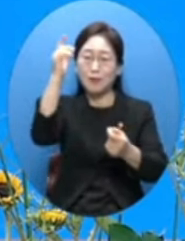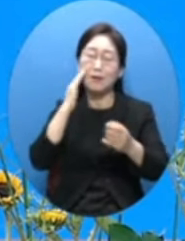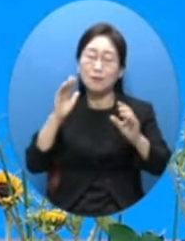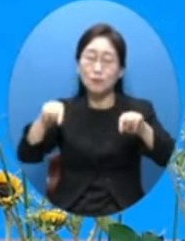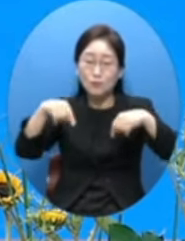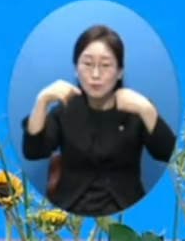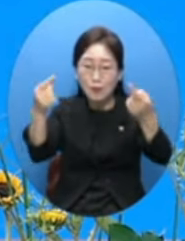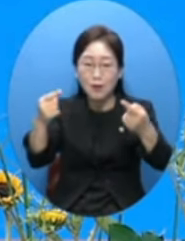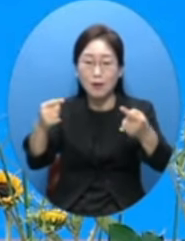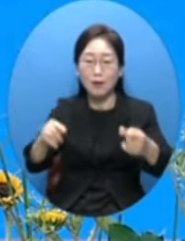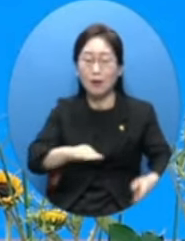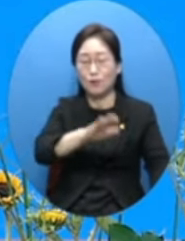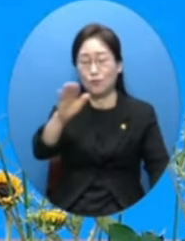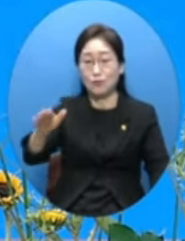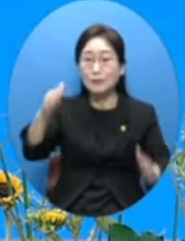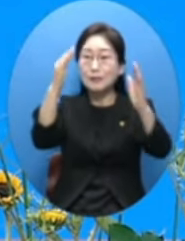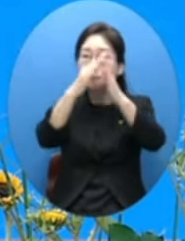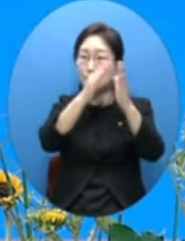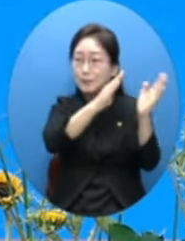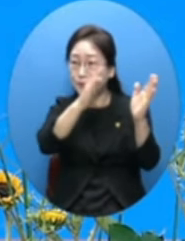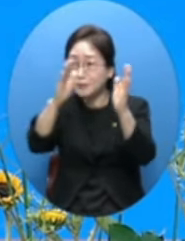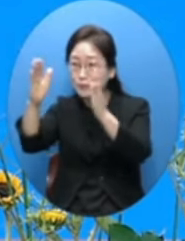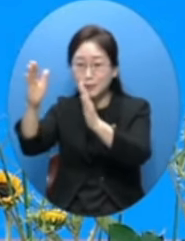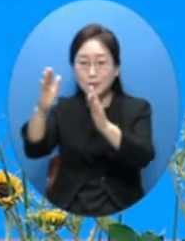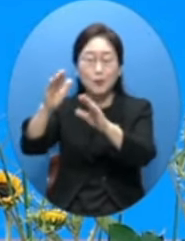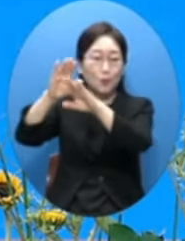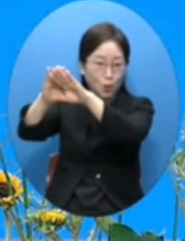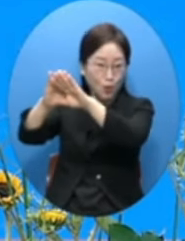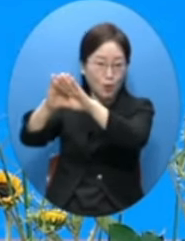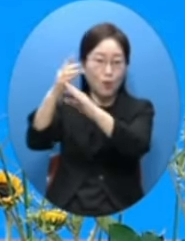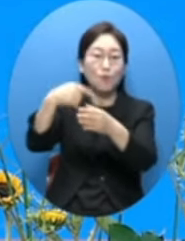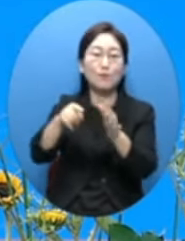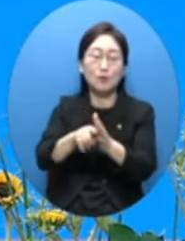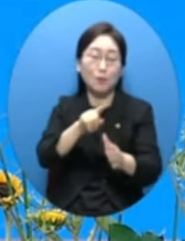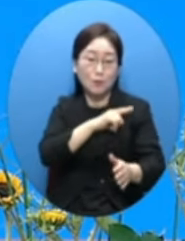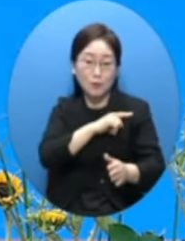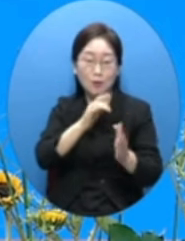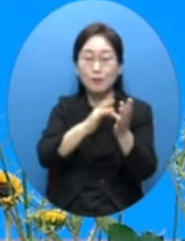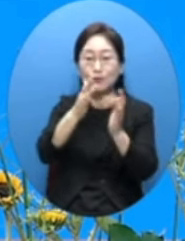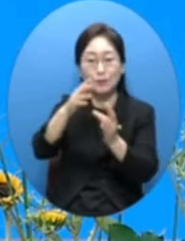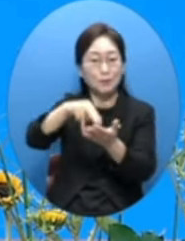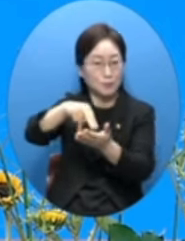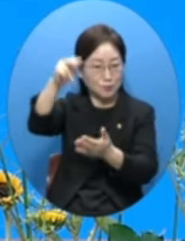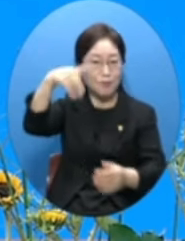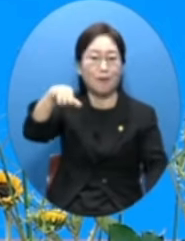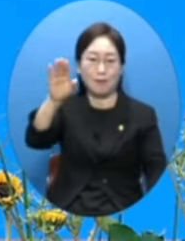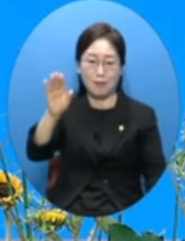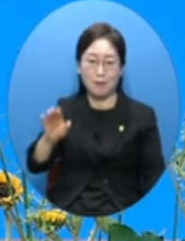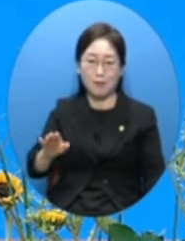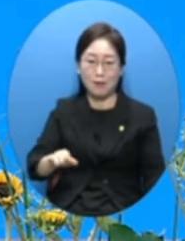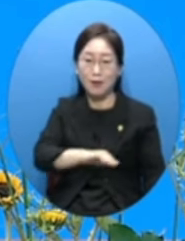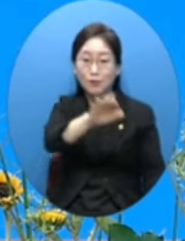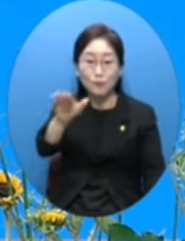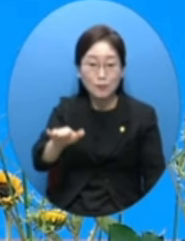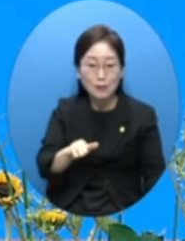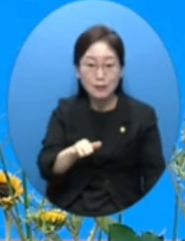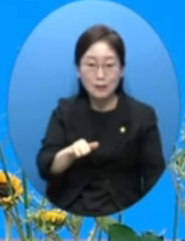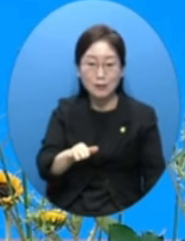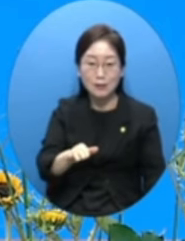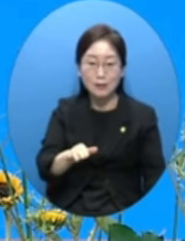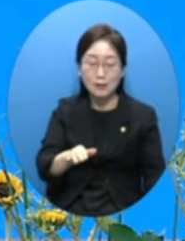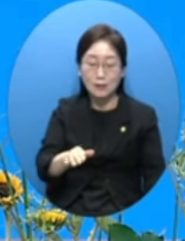그곳에 우리의 거할 거처를 주님이 마련해 놓기 위해서 먼저 가셔서 우리가 갈